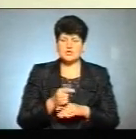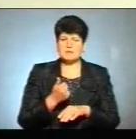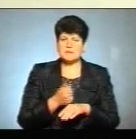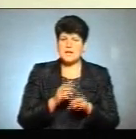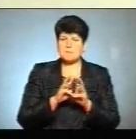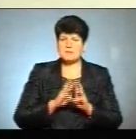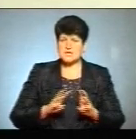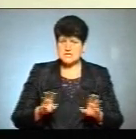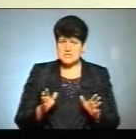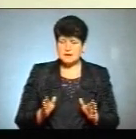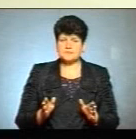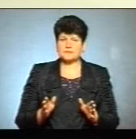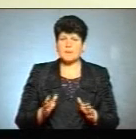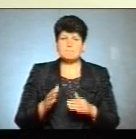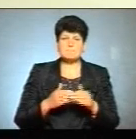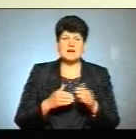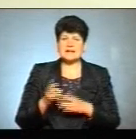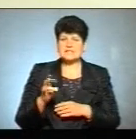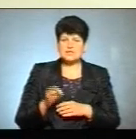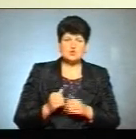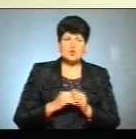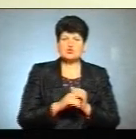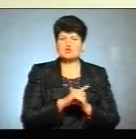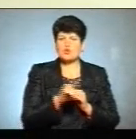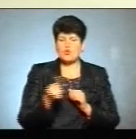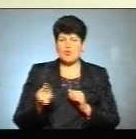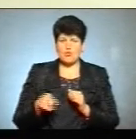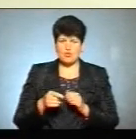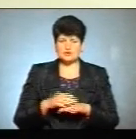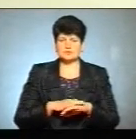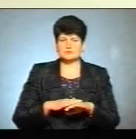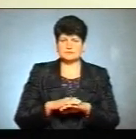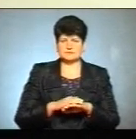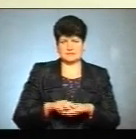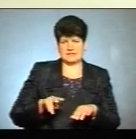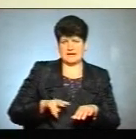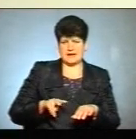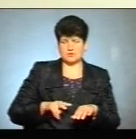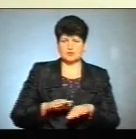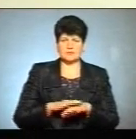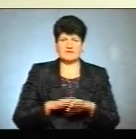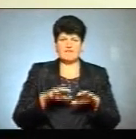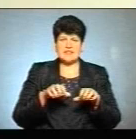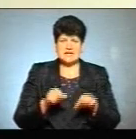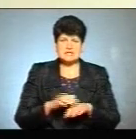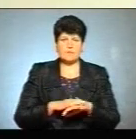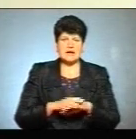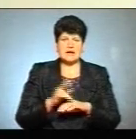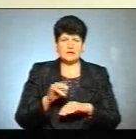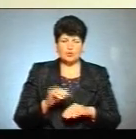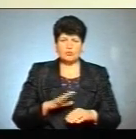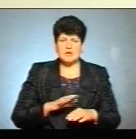прем'єр-міністра, практично з кожним оператором потужності ринку, тобто директором, власником ринку, була